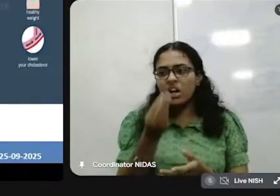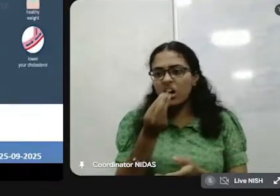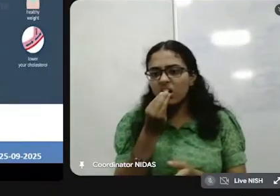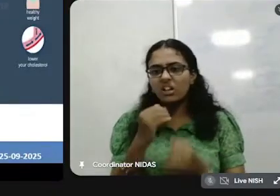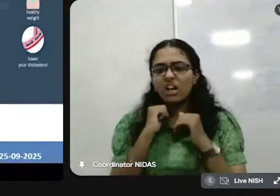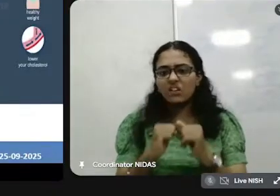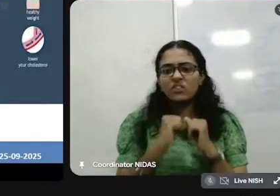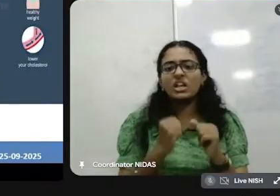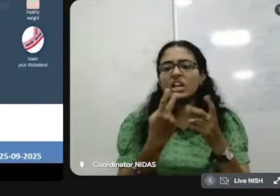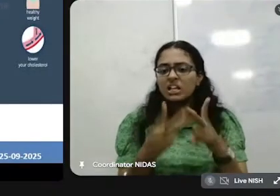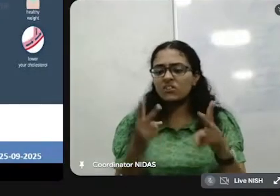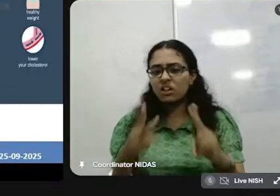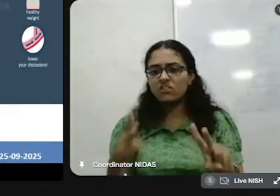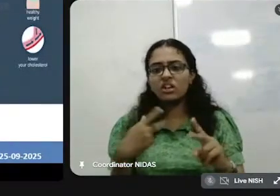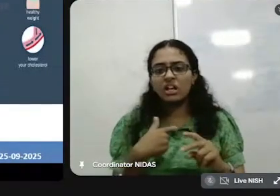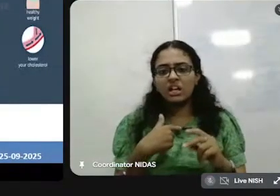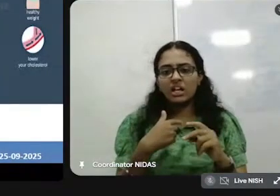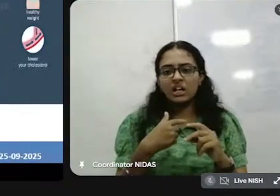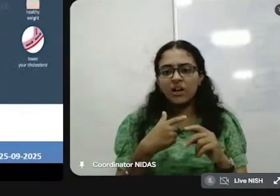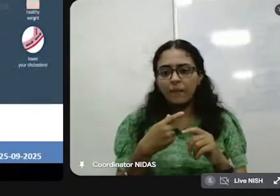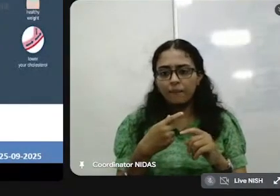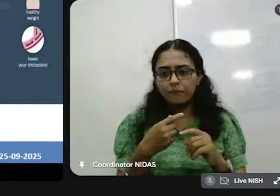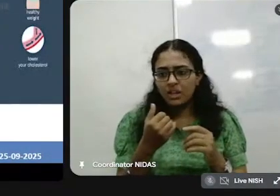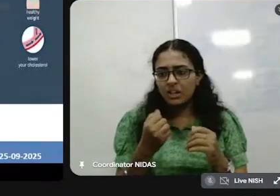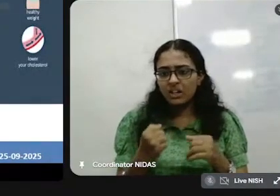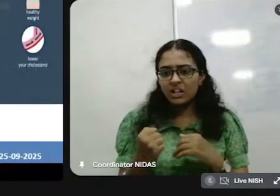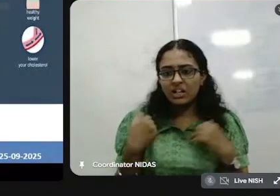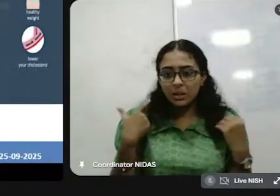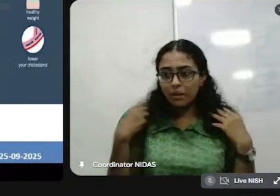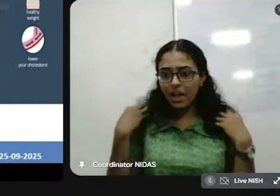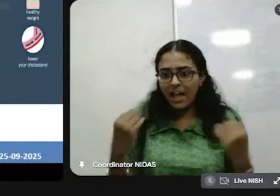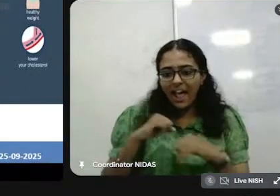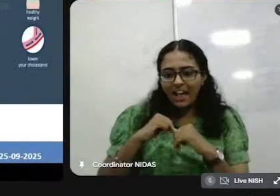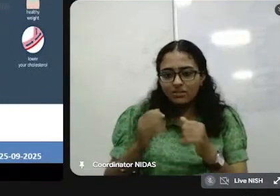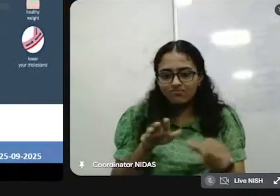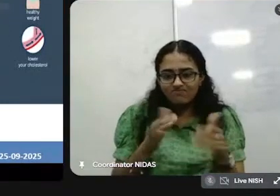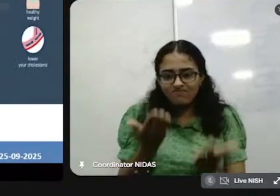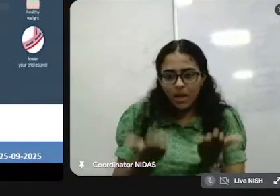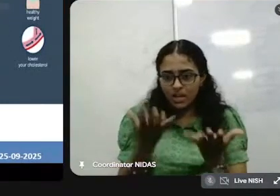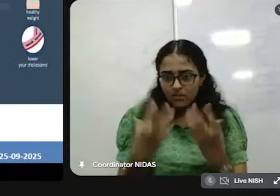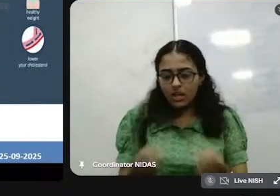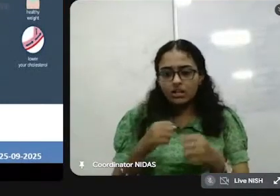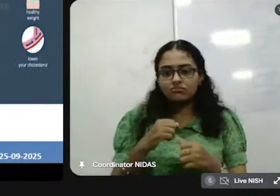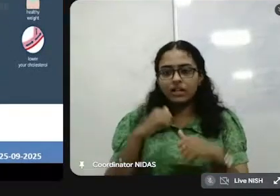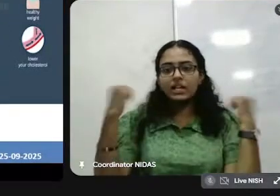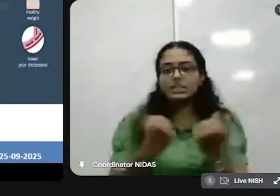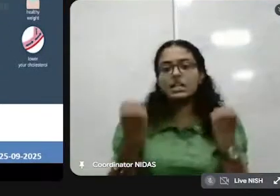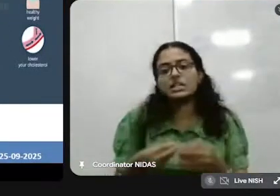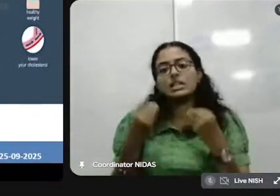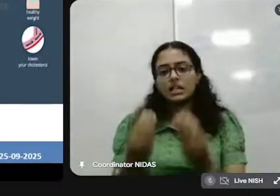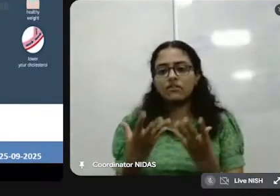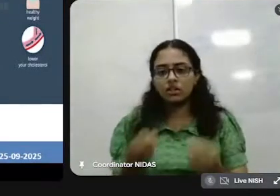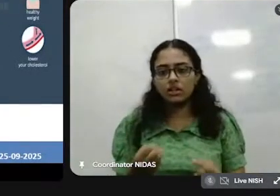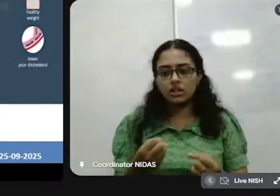സാധ്യതയുണ്ട്. അപ്പം ഹെൽത്തി ആയിട്ട് വെയിറ്റ് മെയിൻറ്റെയിൻ ചെയ്യുക, പറ്റുന്ന പോലെ എക്സസൈസ് ചെയ്യുക. മുന്നേ പറഞ്ഞ പോലെ മിനി സ്ട്രോക്ക് അല്ലെ